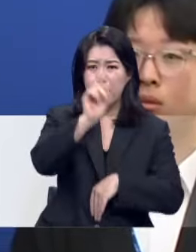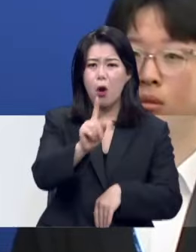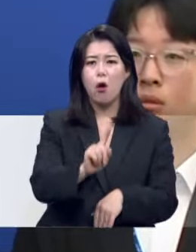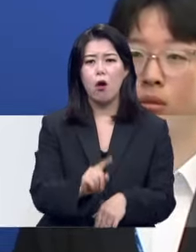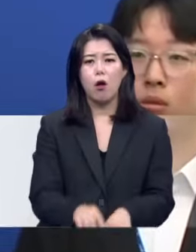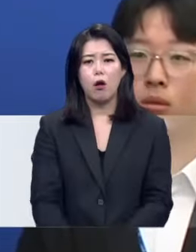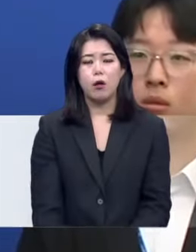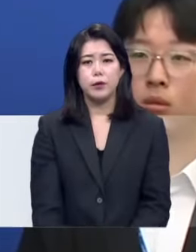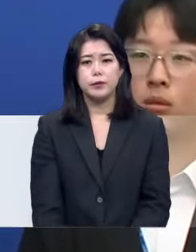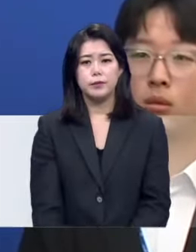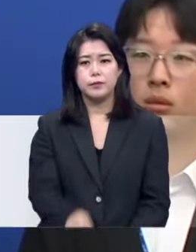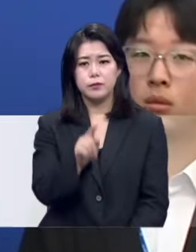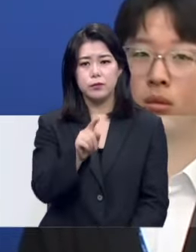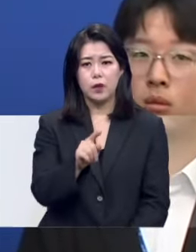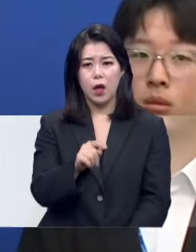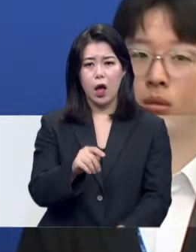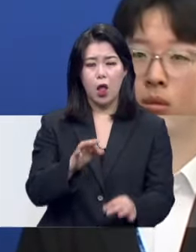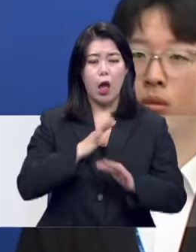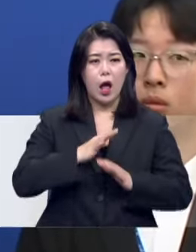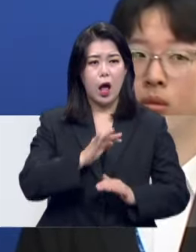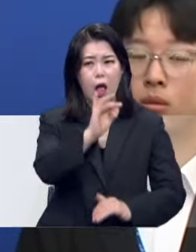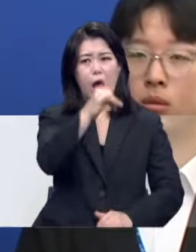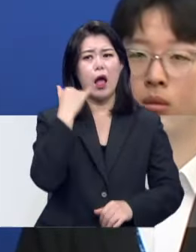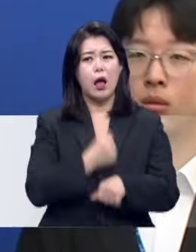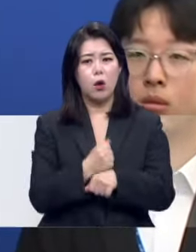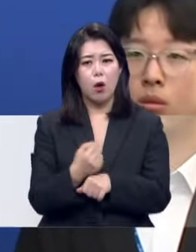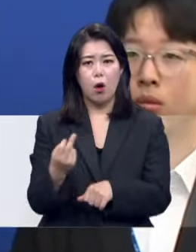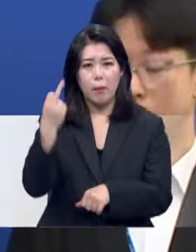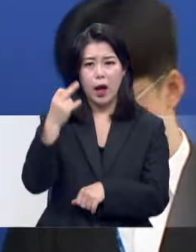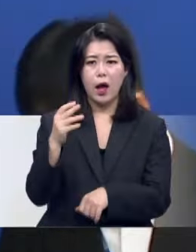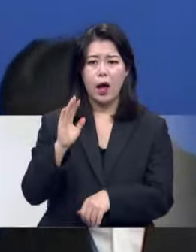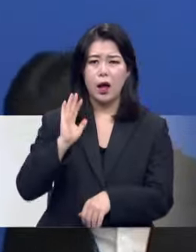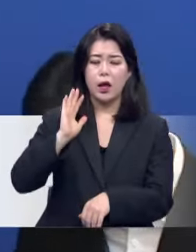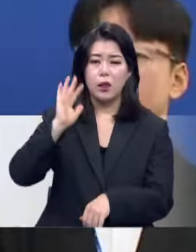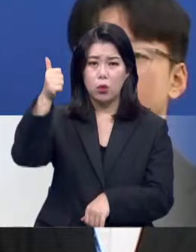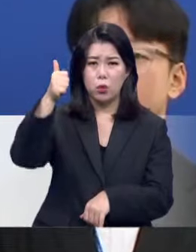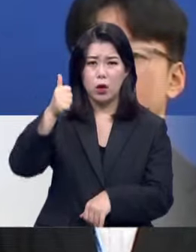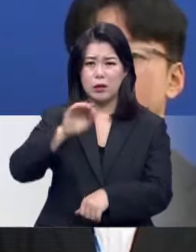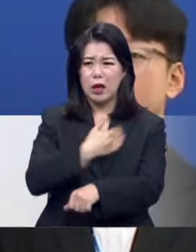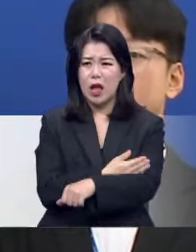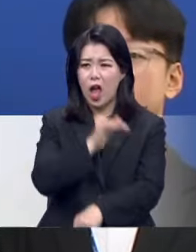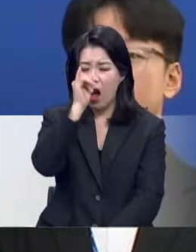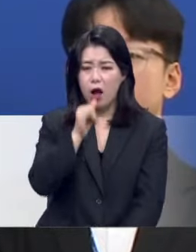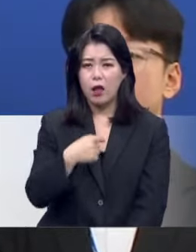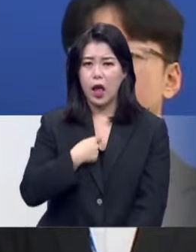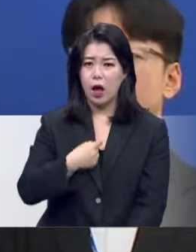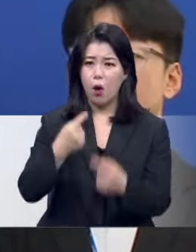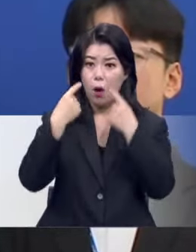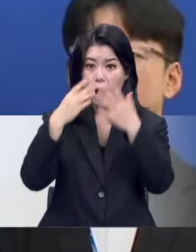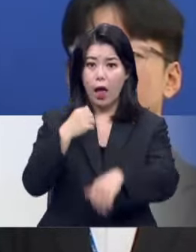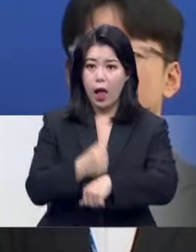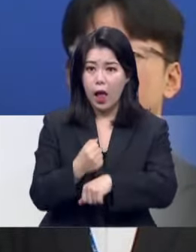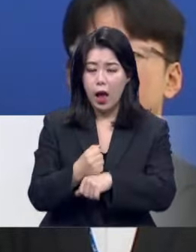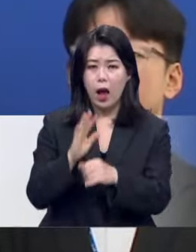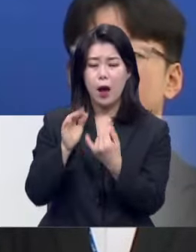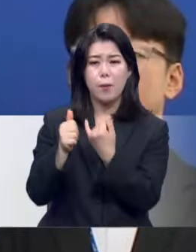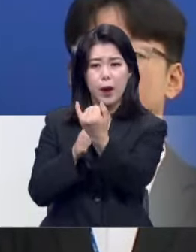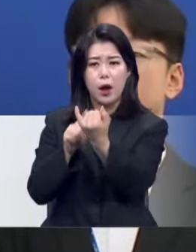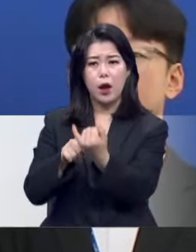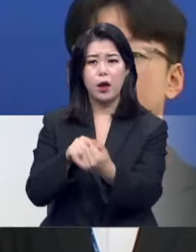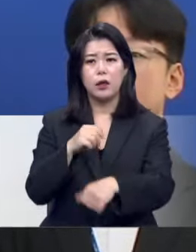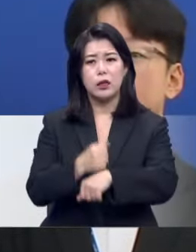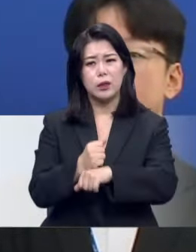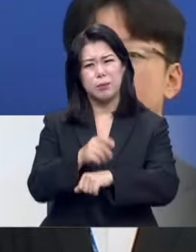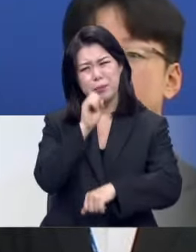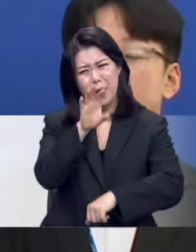안했어 가 전화오기 만든 이게 오빠 이거 오빠 대통령으로 자격 있는 거야 나는 분명히 했다라고 마누라 보고 얘기하는 거야 그